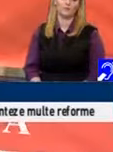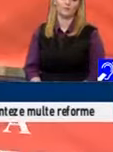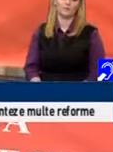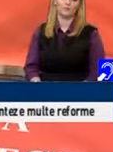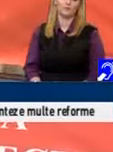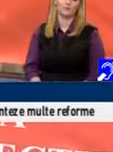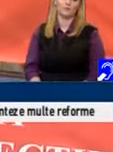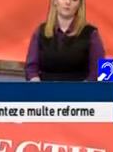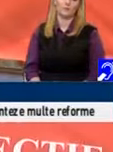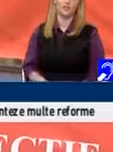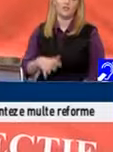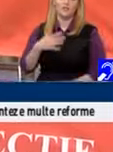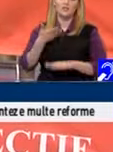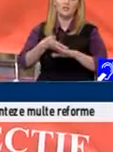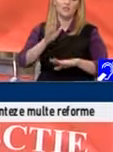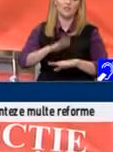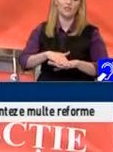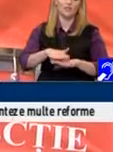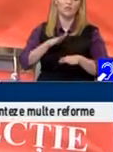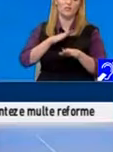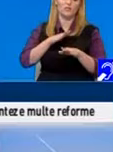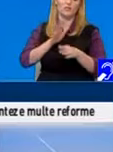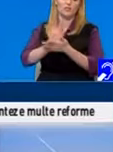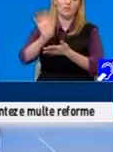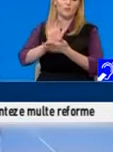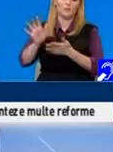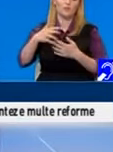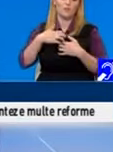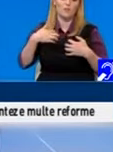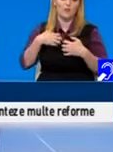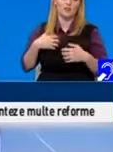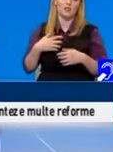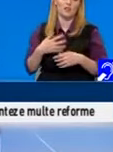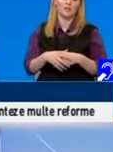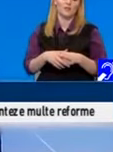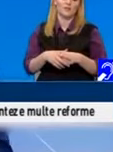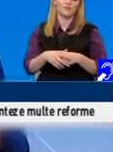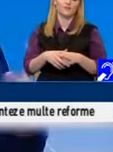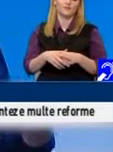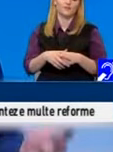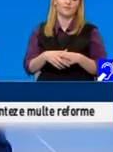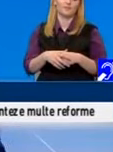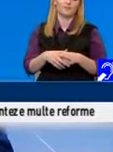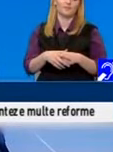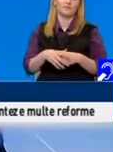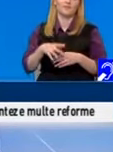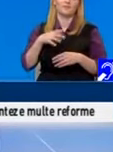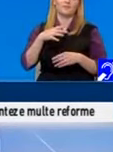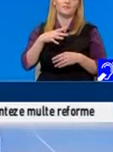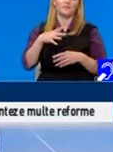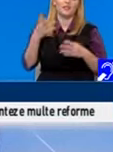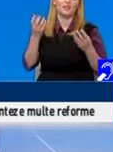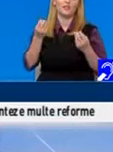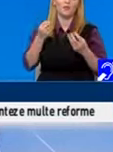inofensivitatea este mai greu de exportat. Noi trebuie să construim acel, spunem așa, în linie generală, acea